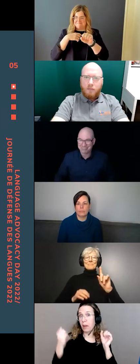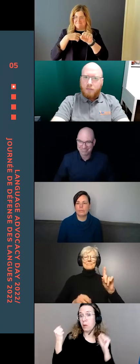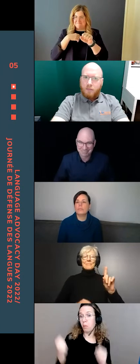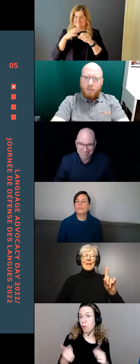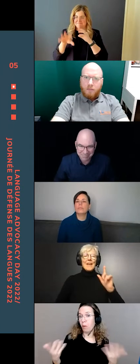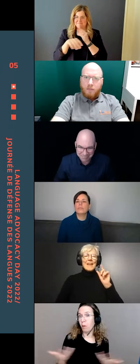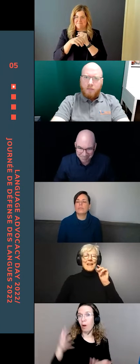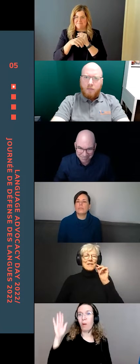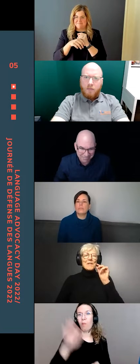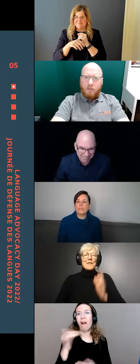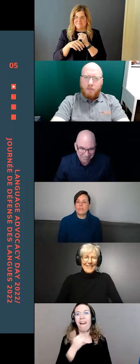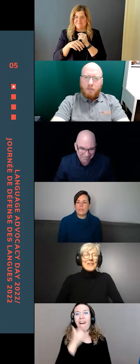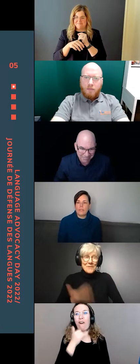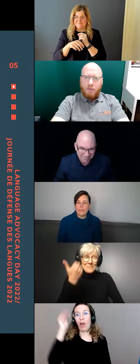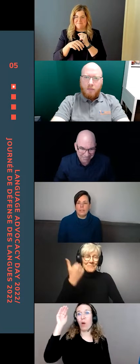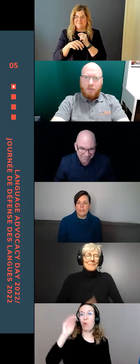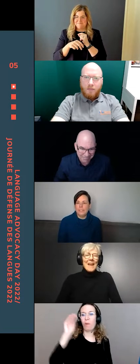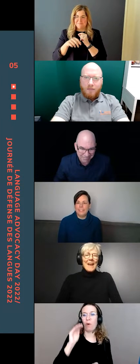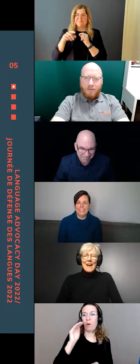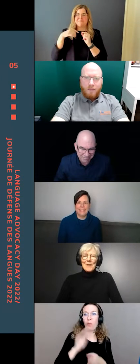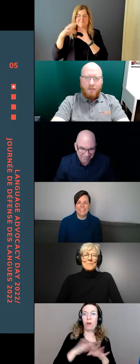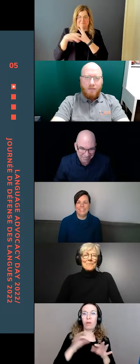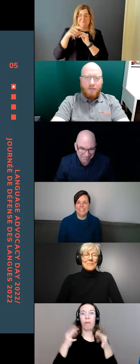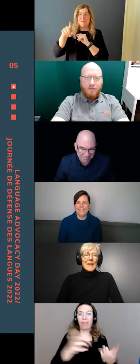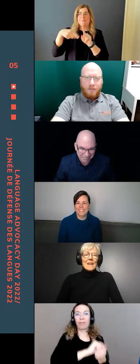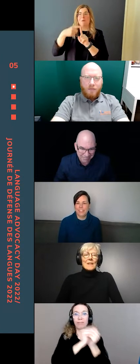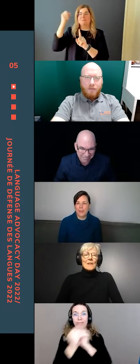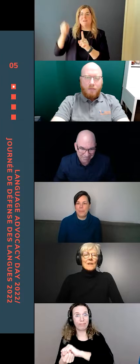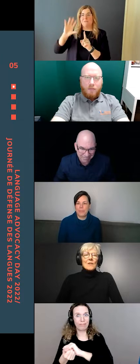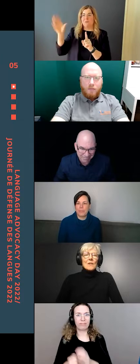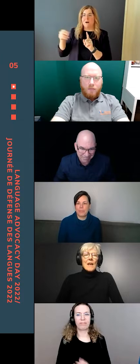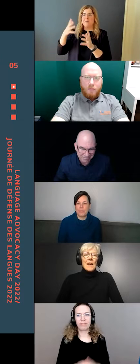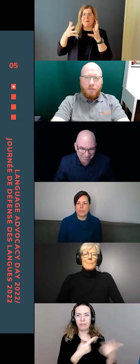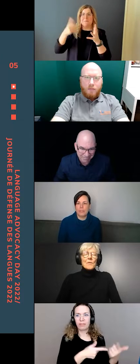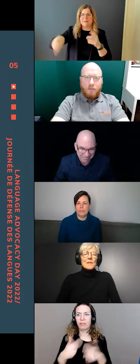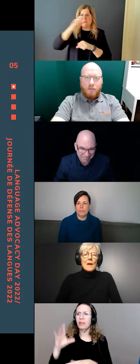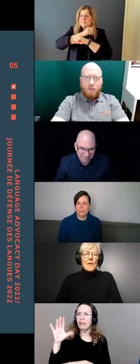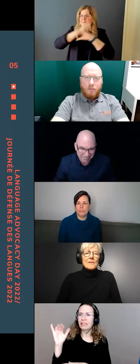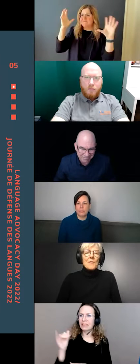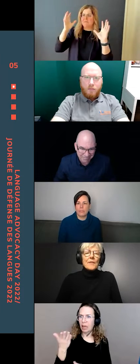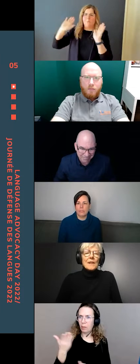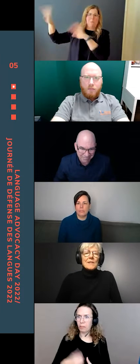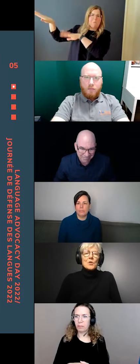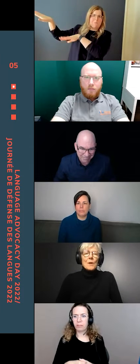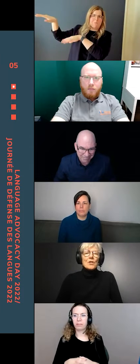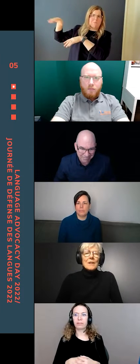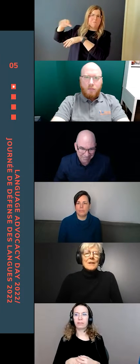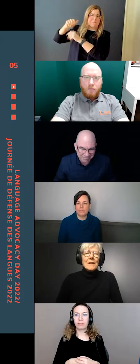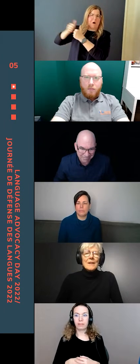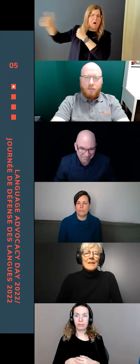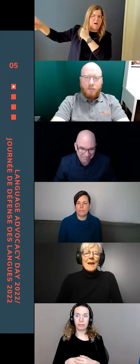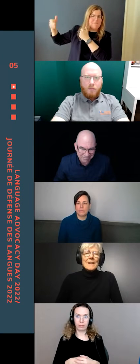Donc, de cette façon, on pourrait peut-être diminuer le nombre d'erreurs qui sont faites dans la traduction. Oui,